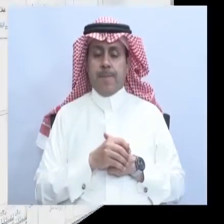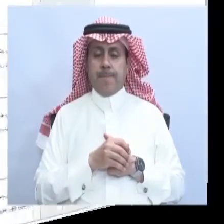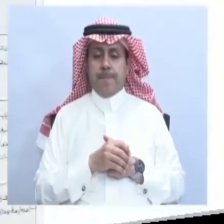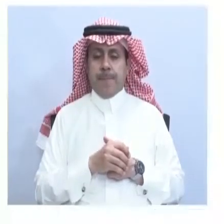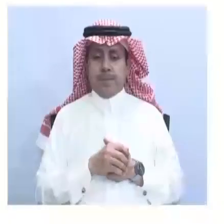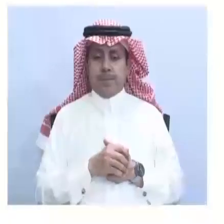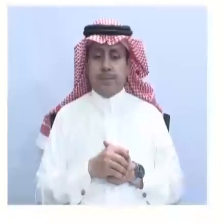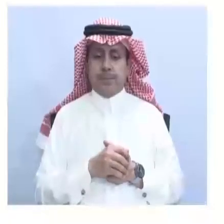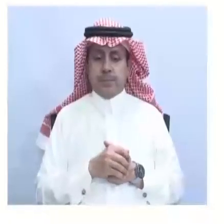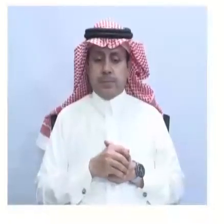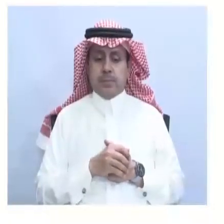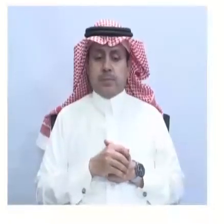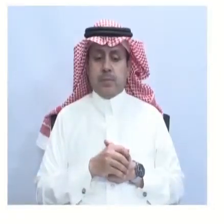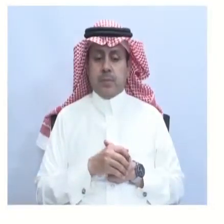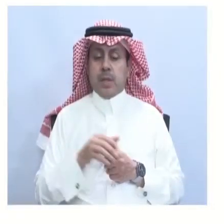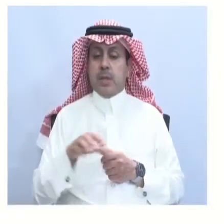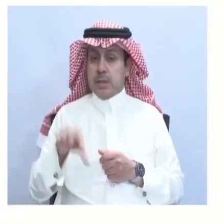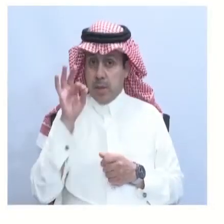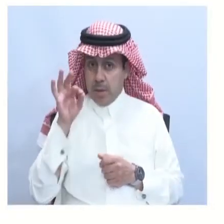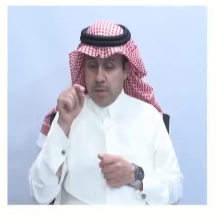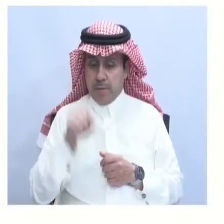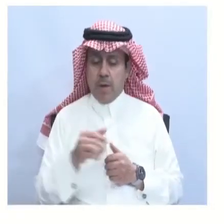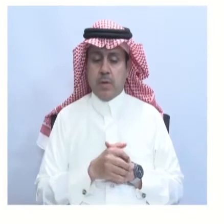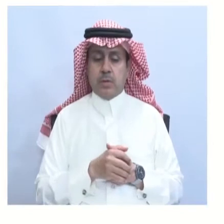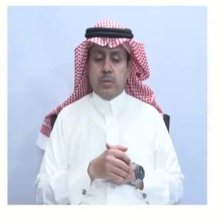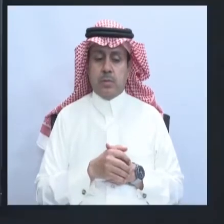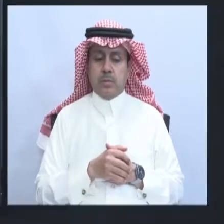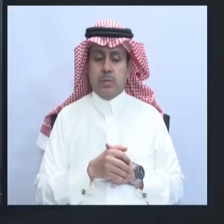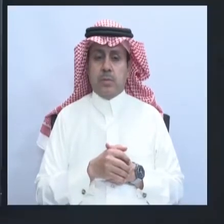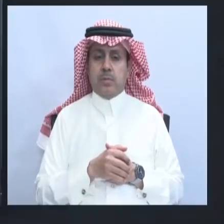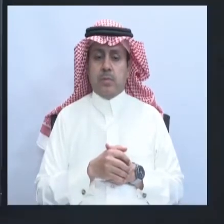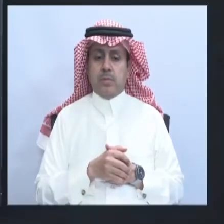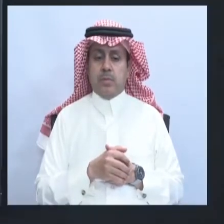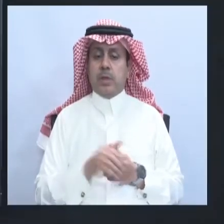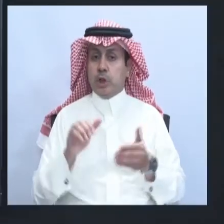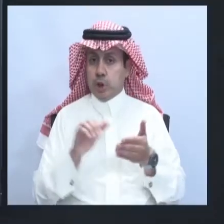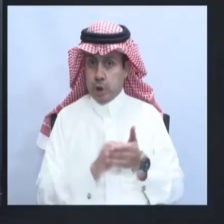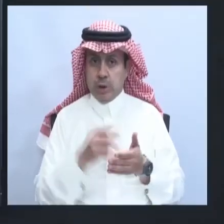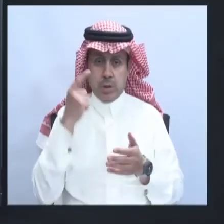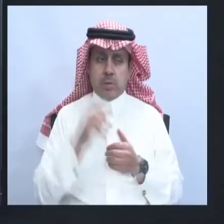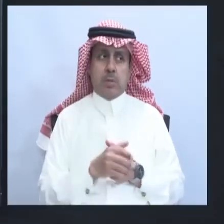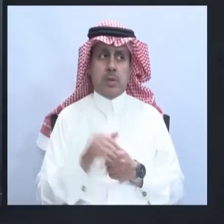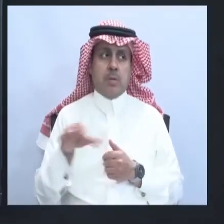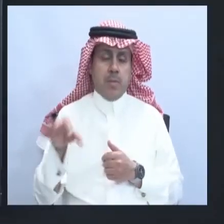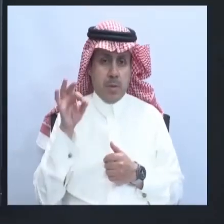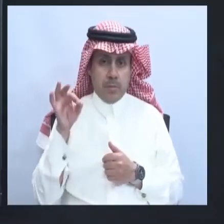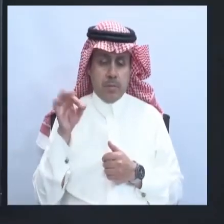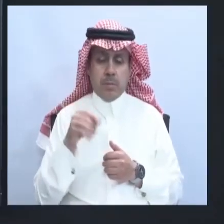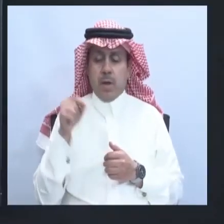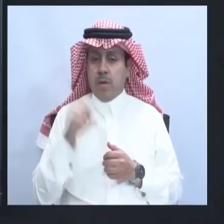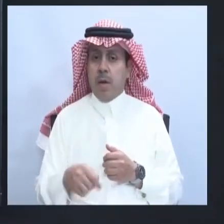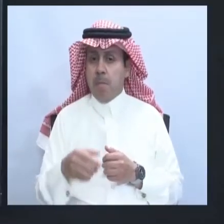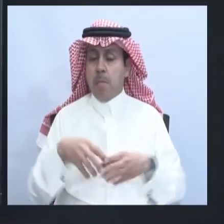ناتي هنا ايضا الى استثناء في هذه الصوره وفي شر السابع يستثنى من ذلك اذا